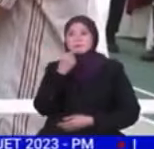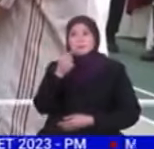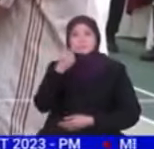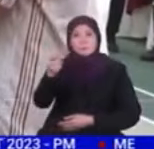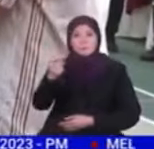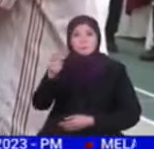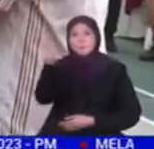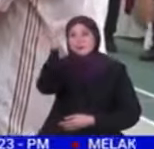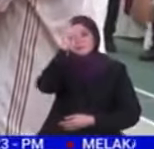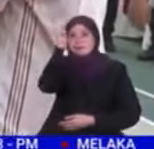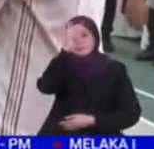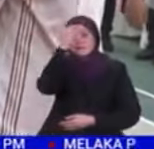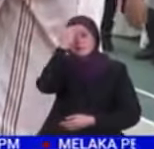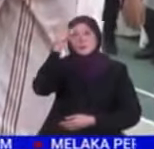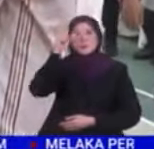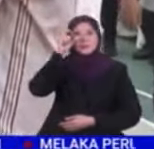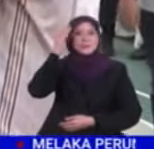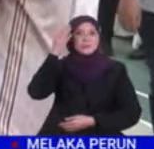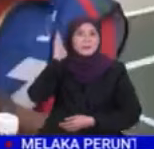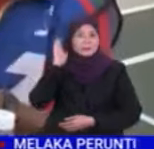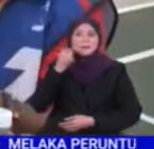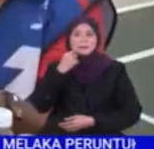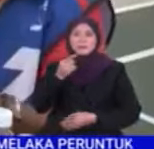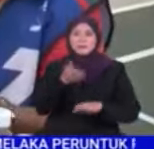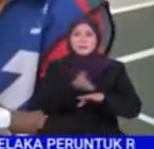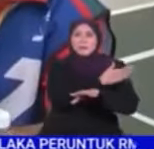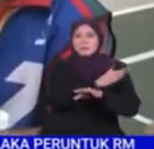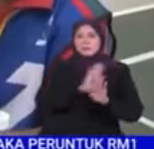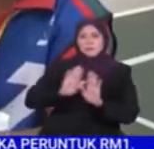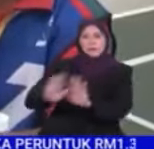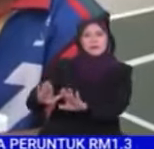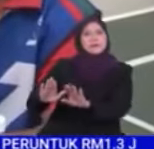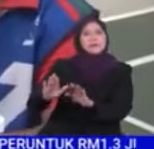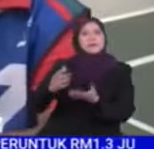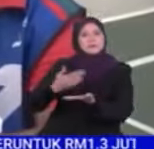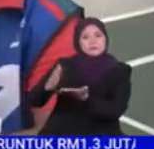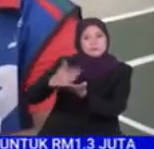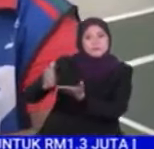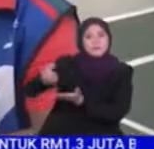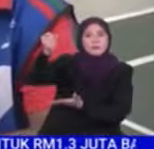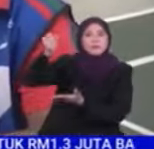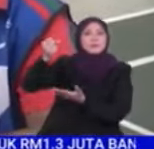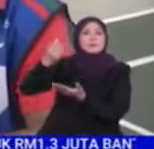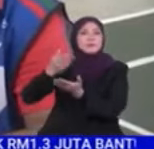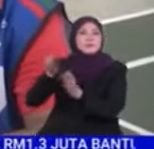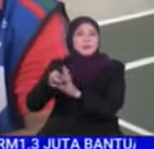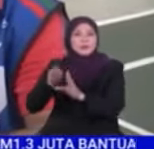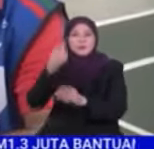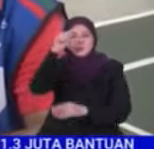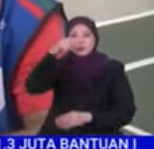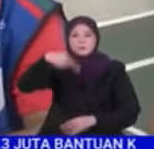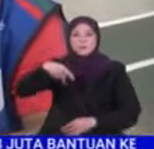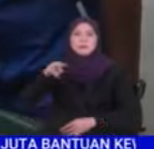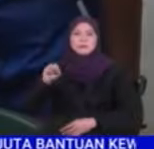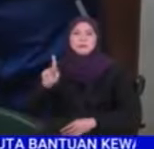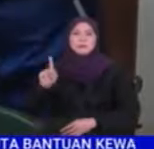berkata, kerajaan Datuk Sri Ismail Sabri sebelum ini menolak pelaksanaan moratorium khas untuk sektor PMKS.